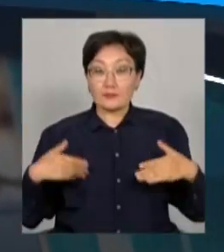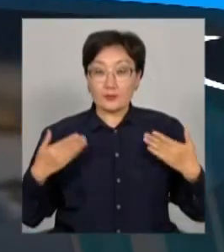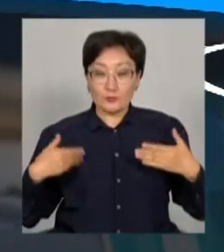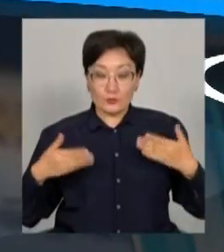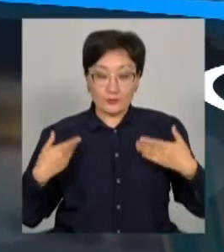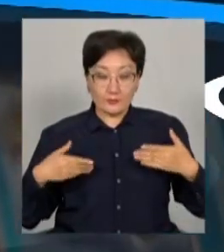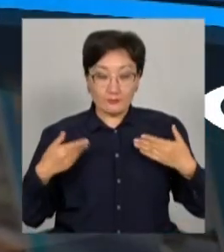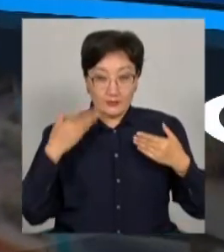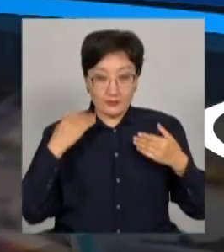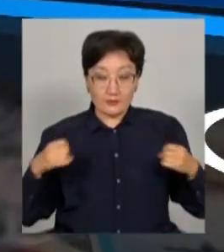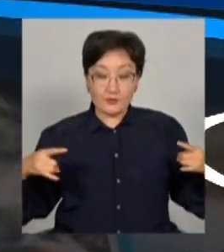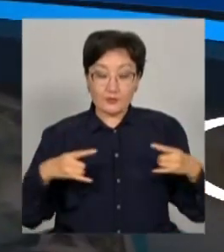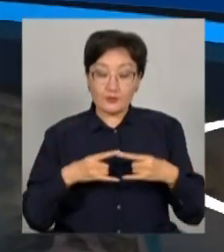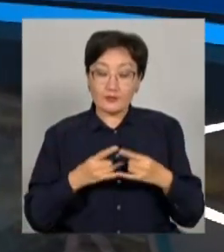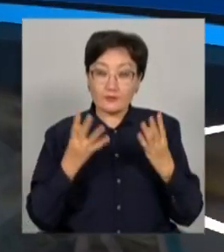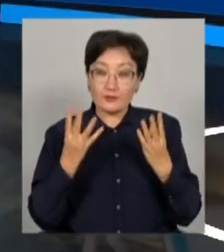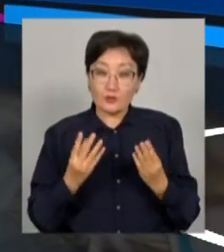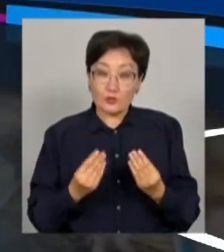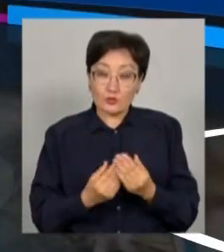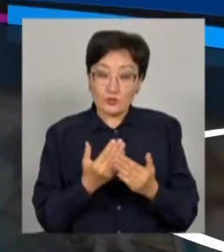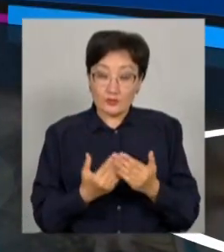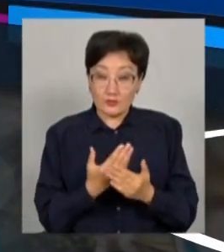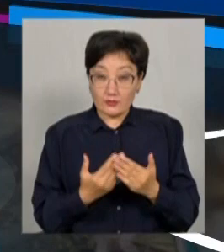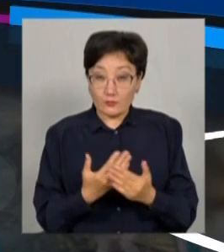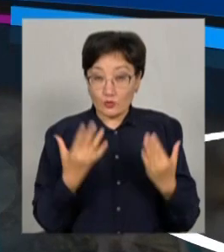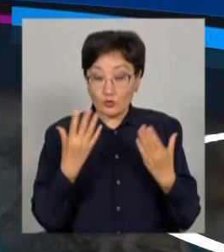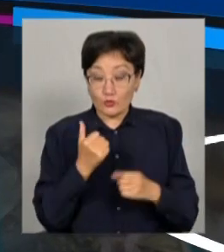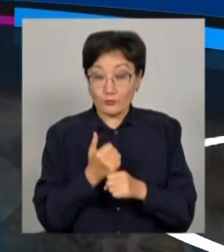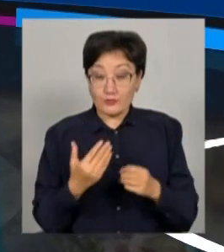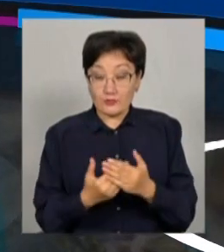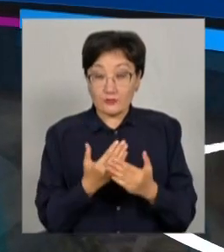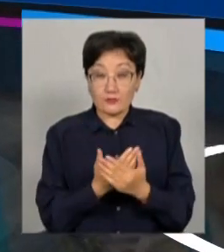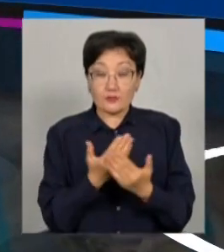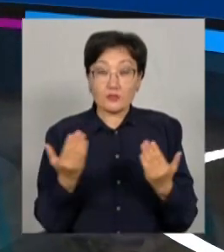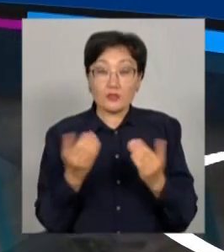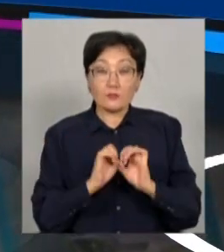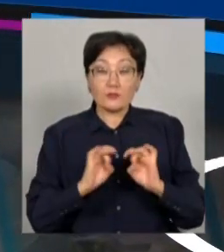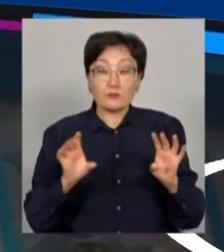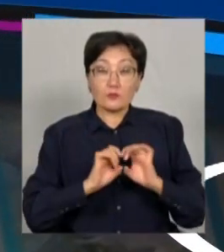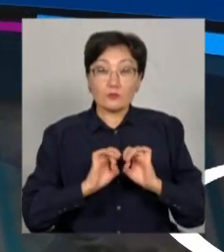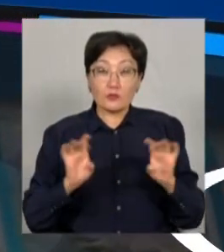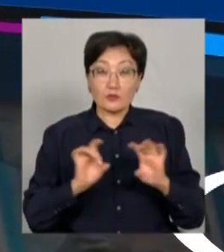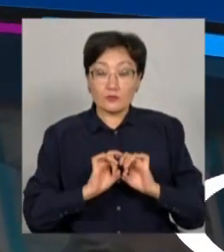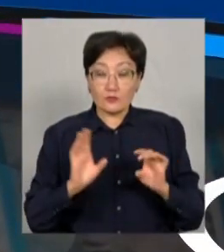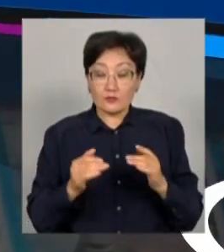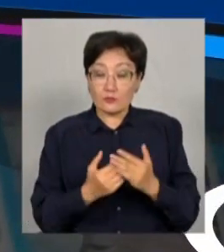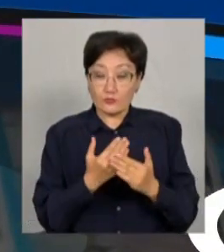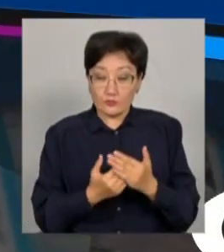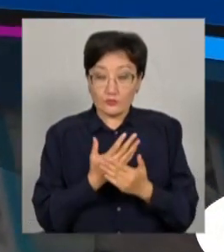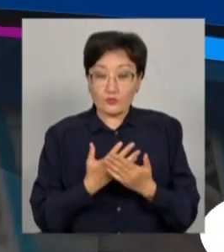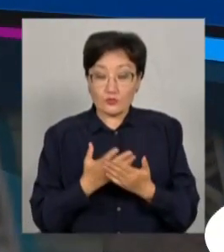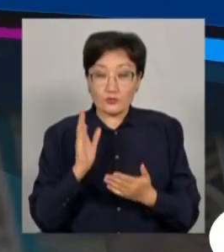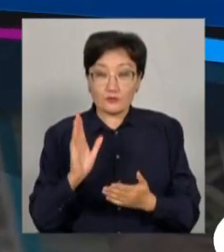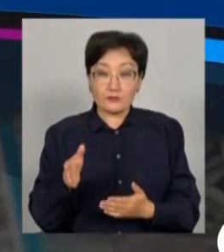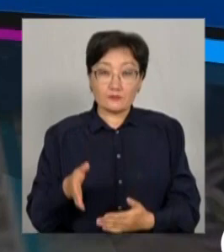Армысыздар, қадырлы көрермен, Алматы телеарнасының тікелей эфирінде жаңалықтар. Студияда мен аяулым Күлжігіт және әріптесім Бұлбұл Қалнұрқызы.